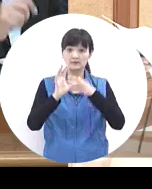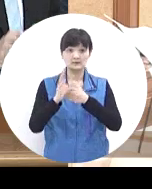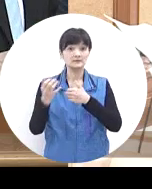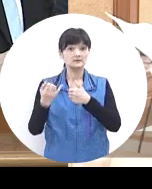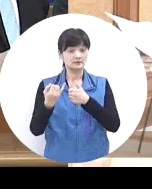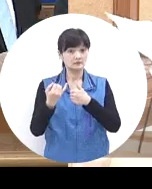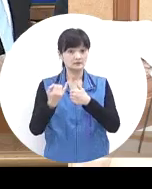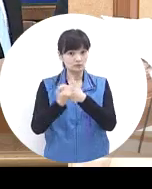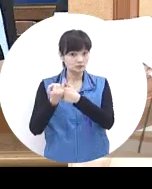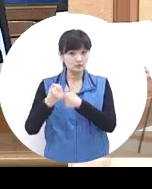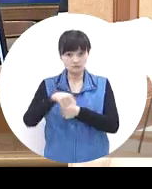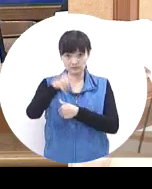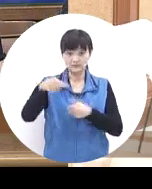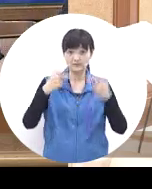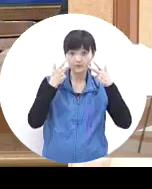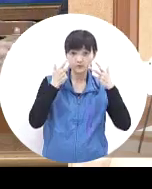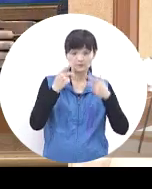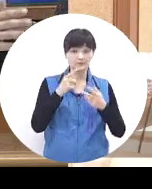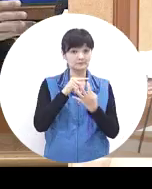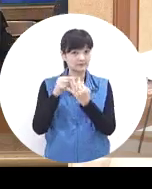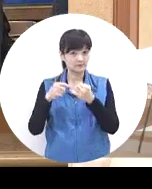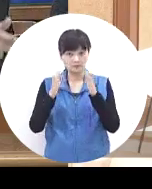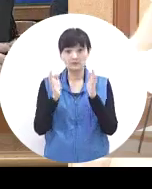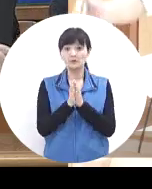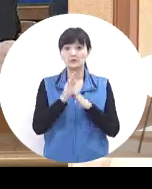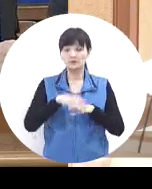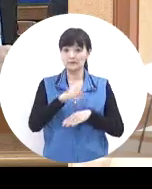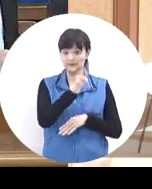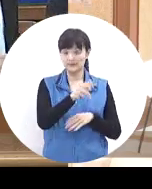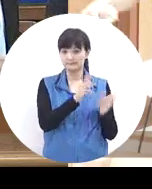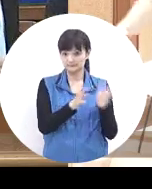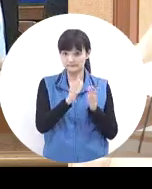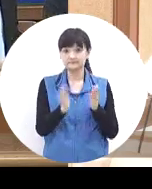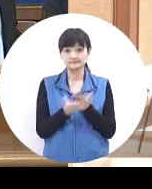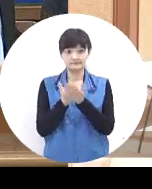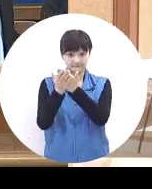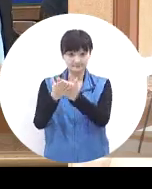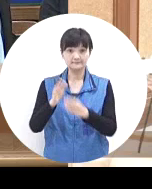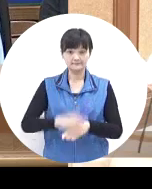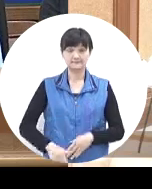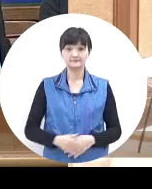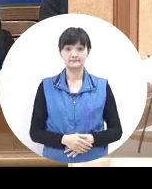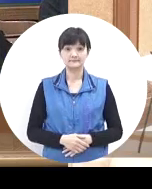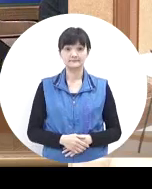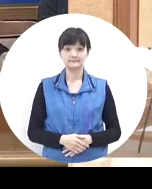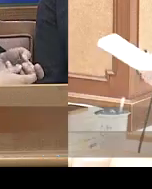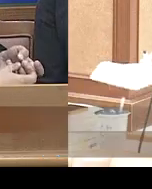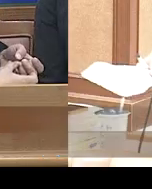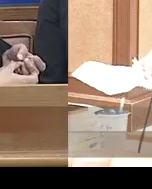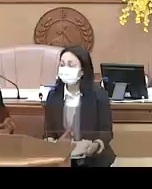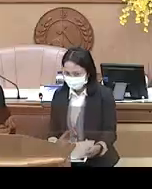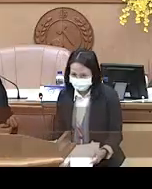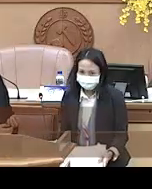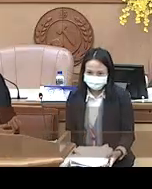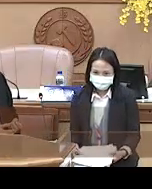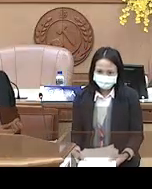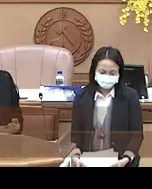原住民有关系的，我也请原住民来会诊，来提供给你。 好，那请市府这办哦，来。